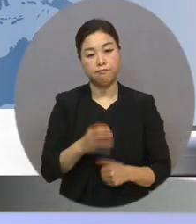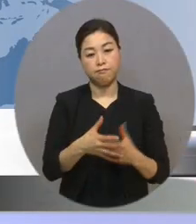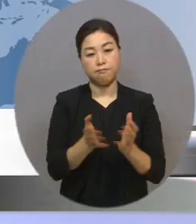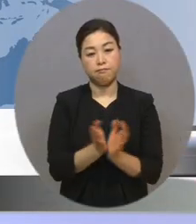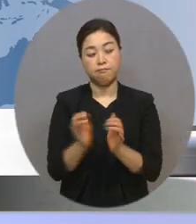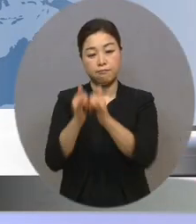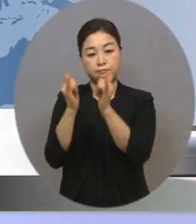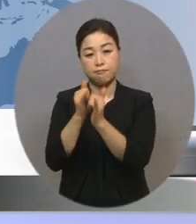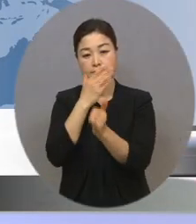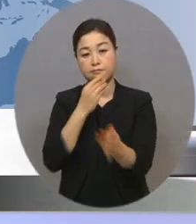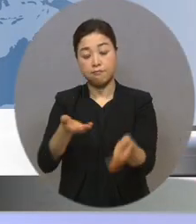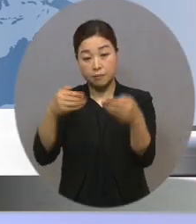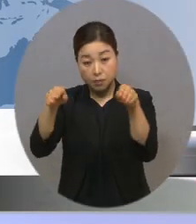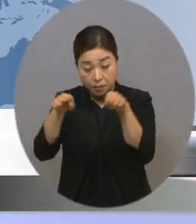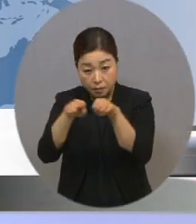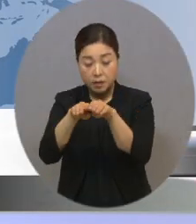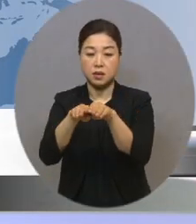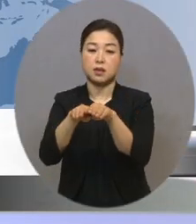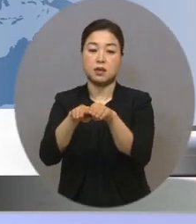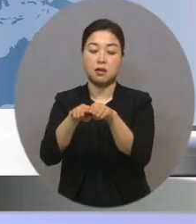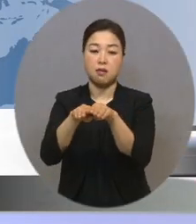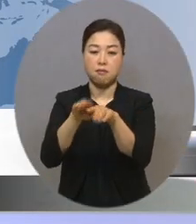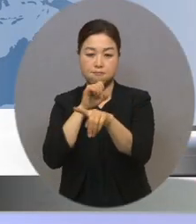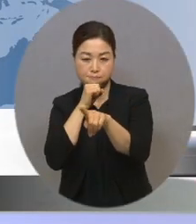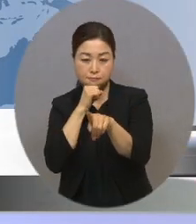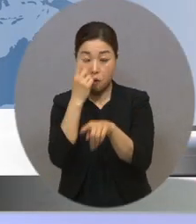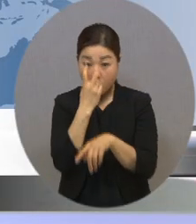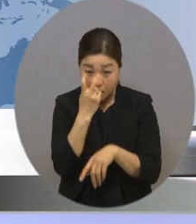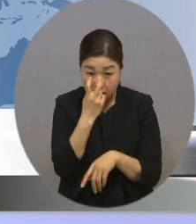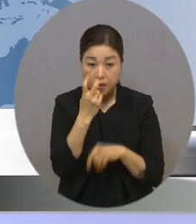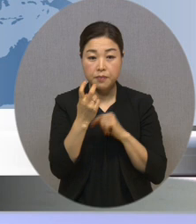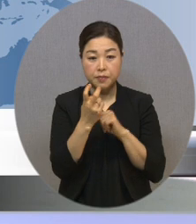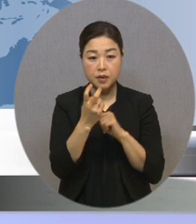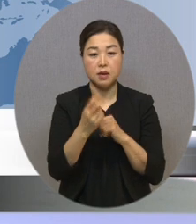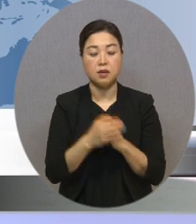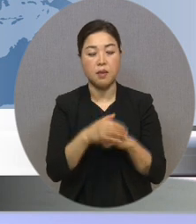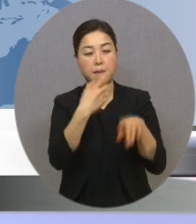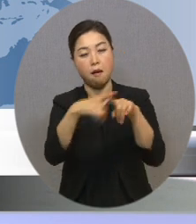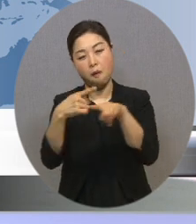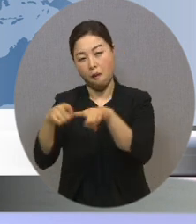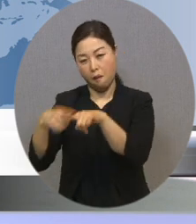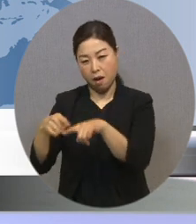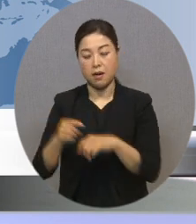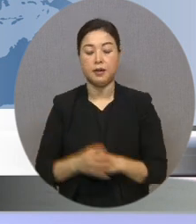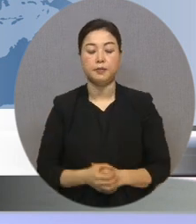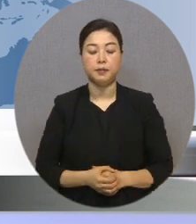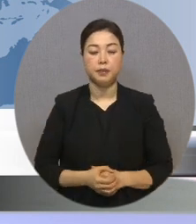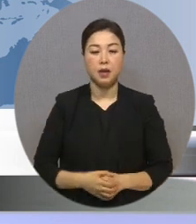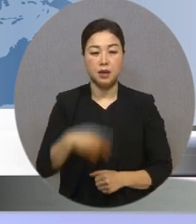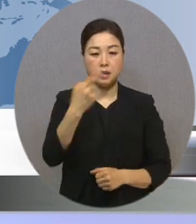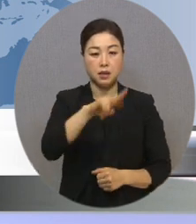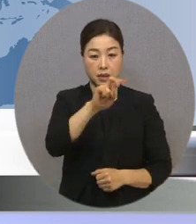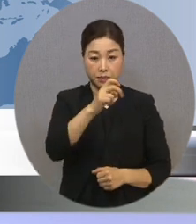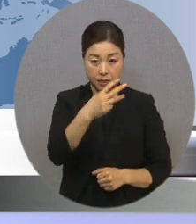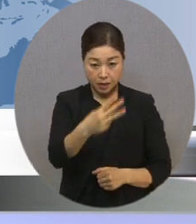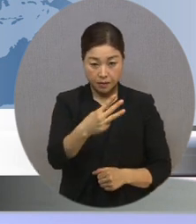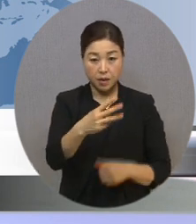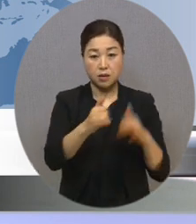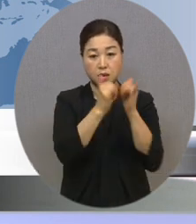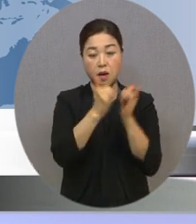보건복지부는 사회복지시설의 품질 관리를 위해 주기적으로 시설 평가를 하고 있는데요.